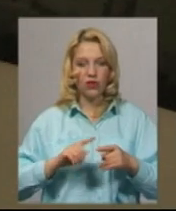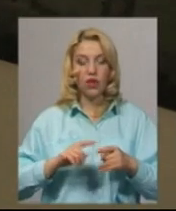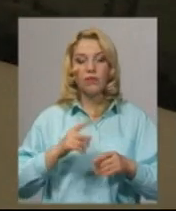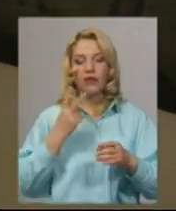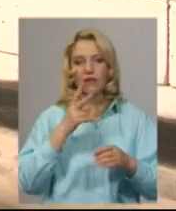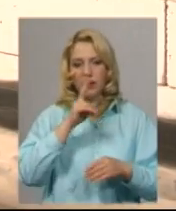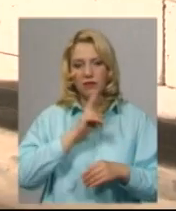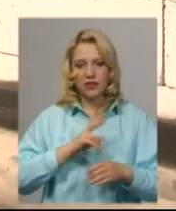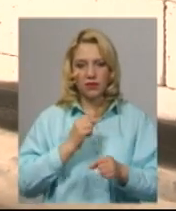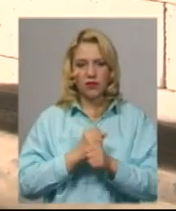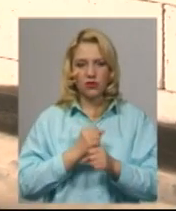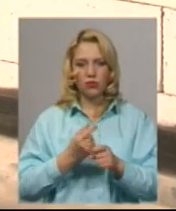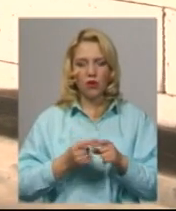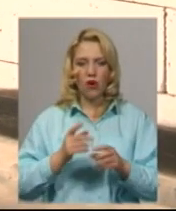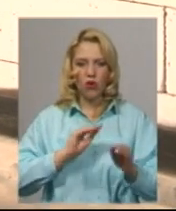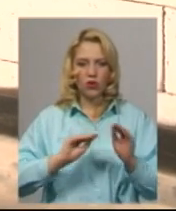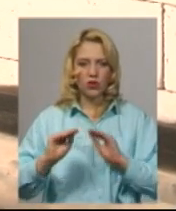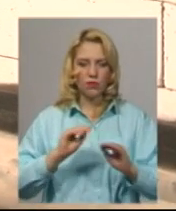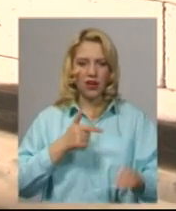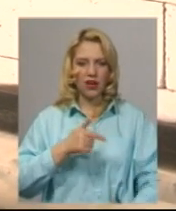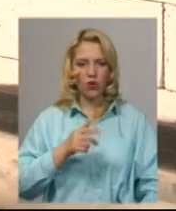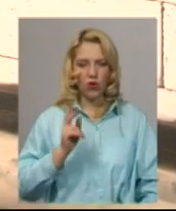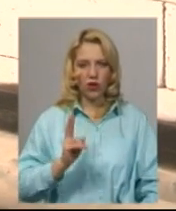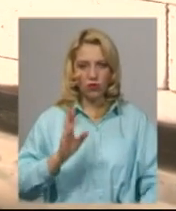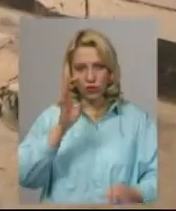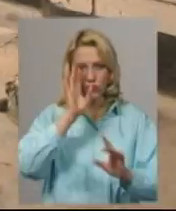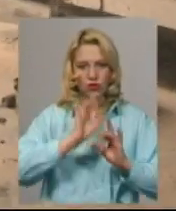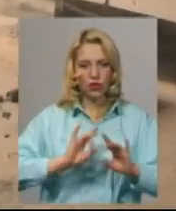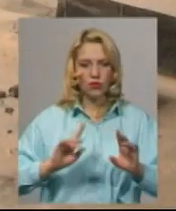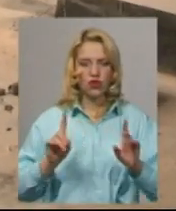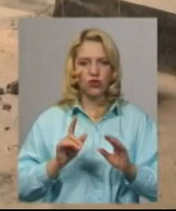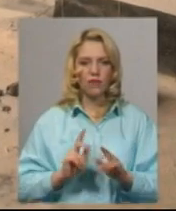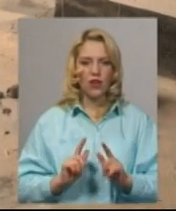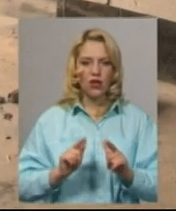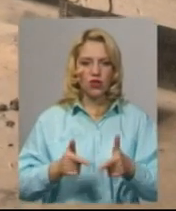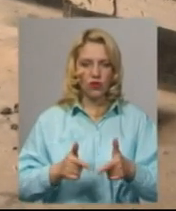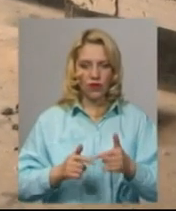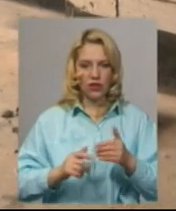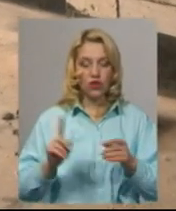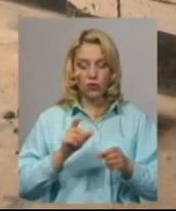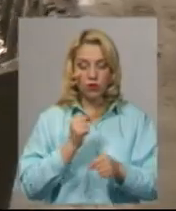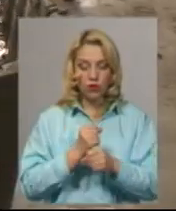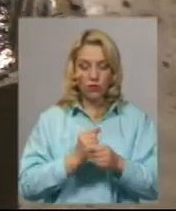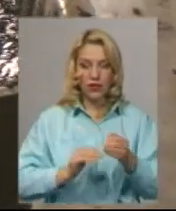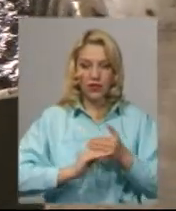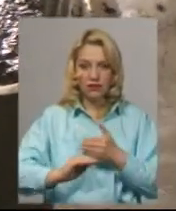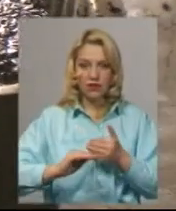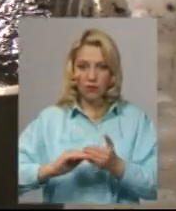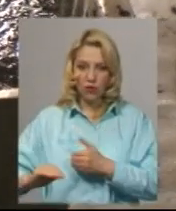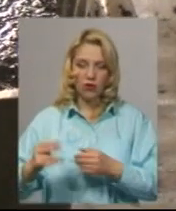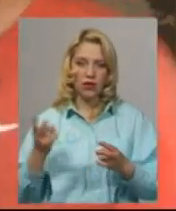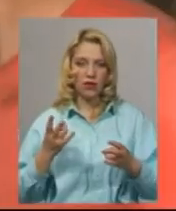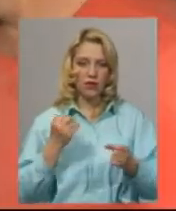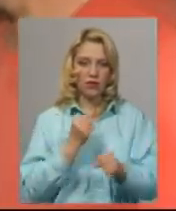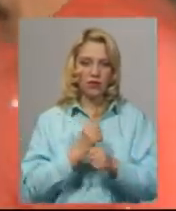працює на цьому об'єкті оздоблювальник Григорій Кучер. Чоловік розповідає, аби облаштувати стяжки підлоги на одному поверсі необхідно працювати близько